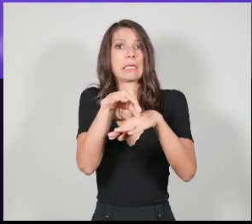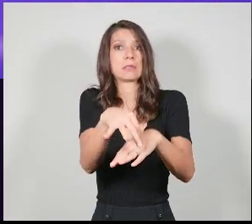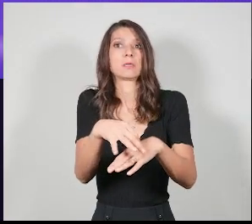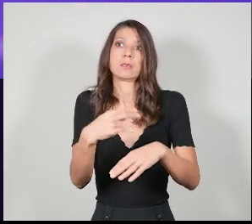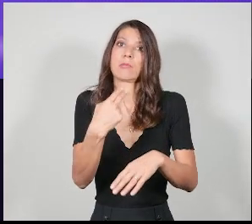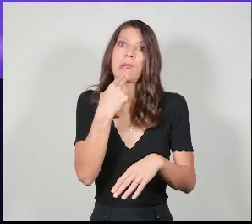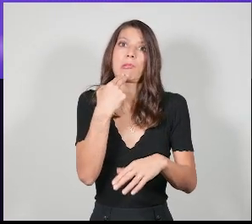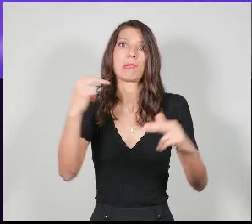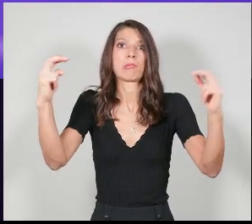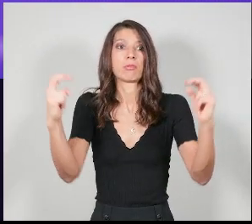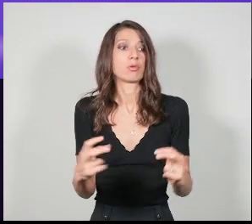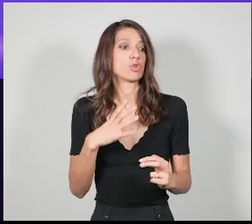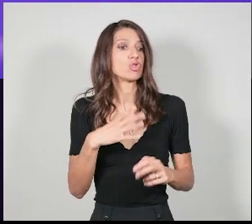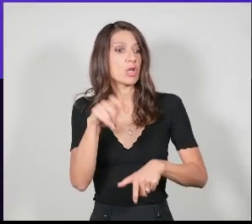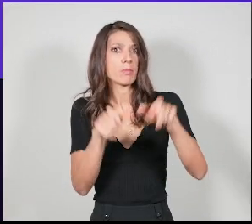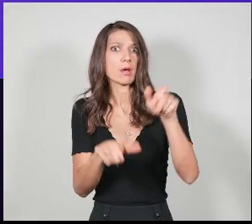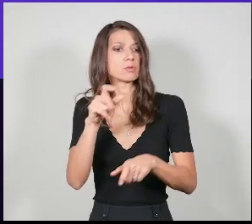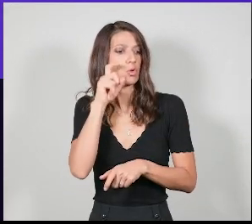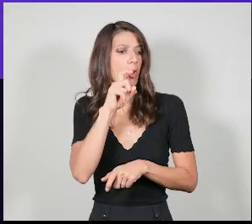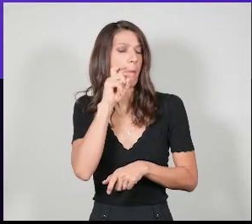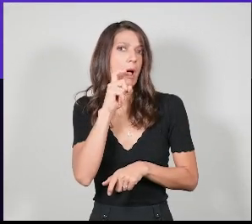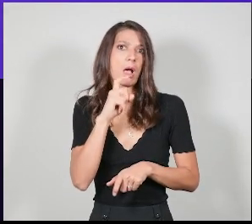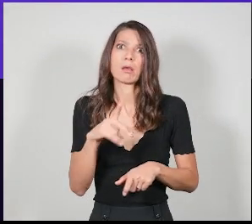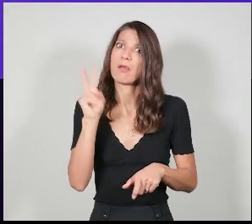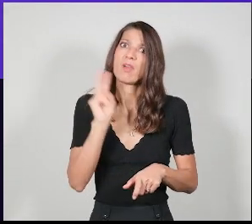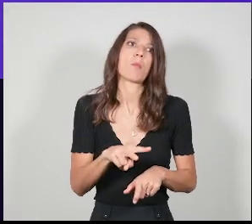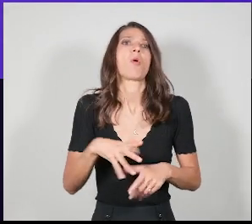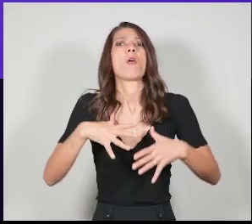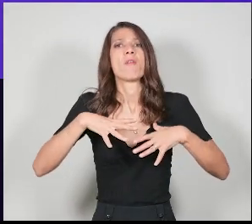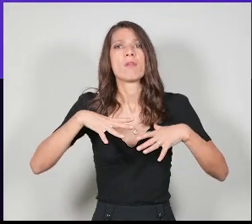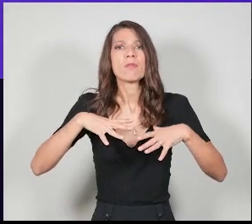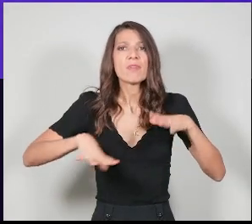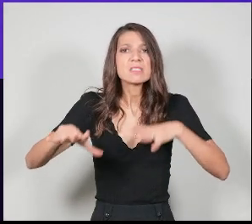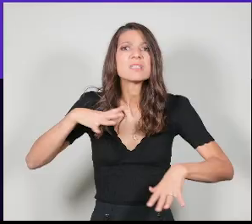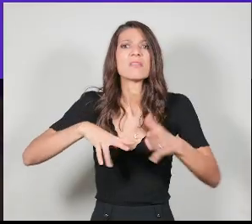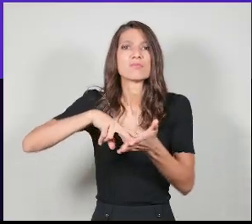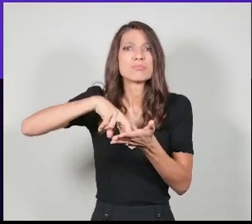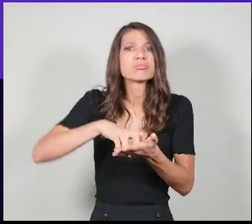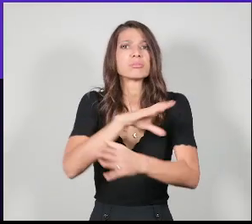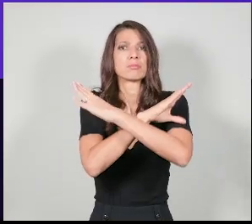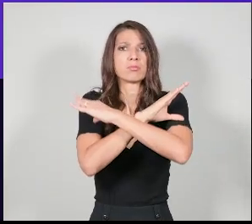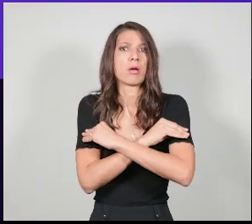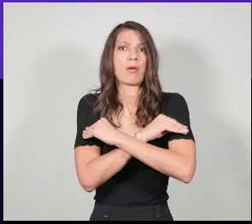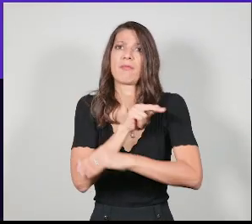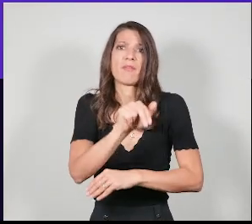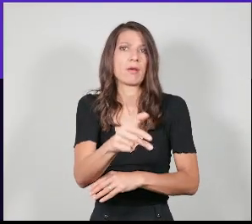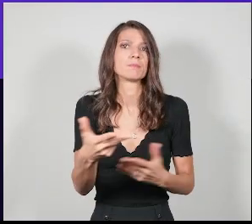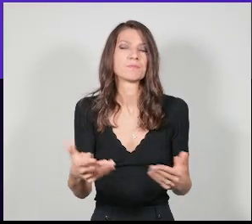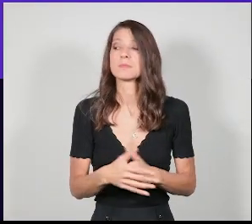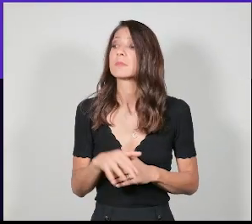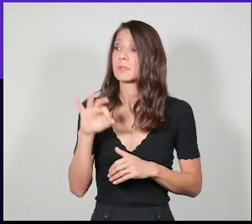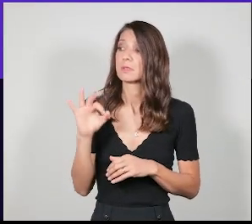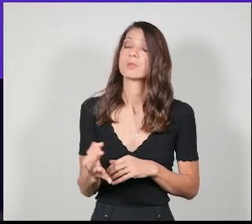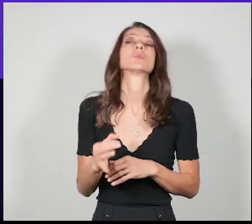pour certains au bord du burn-out. Oui, vous mettez en avant les effets de bord, des effets de bord qui se jouent, vous le dites, sur les aidants. Hein, c'est eux qui